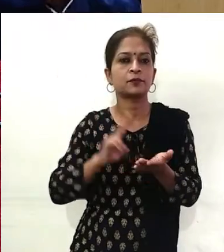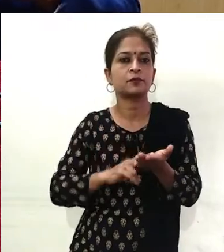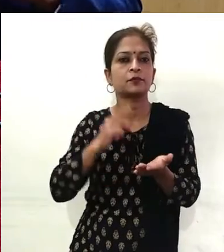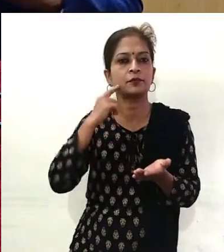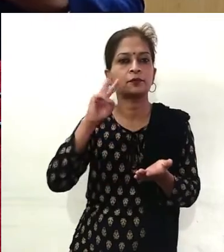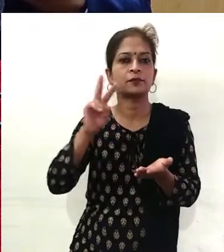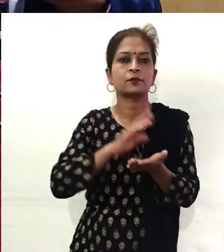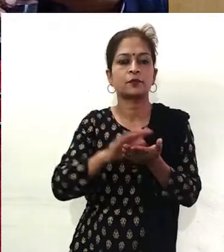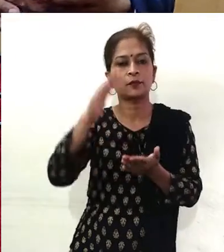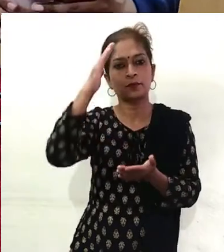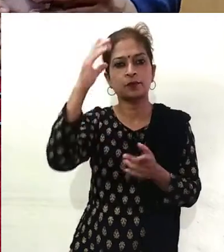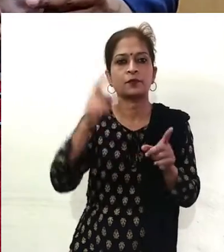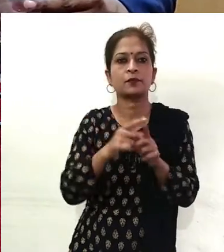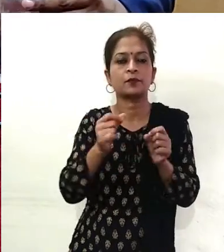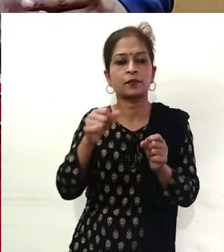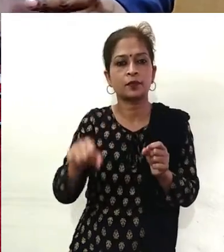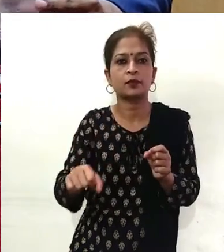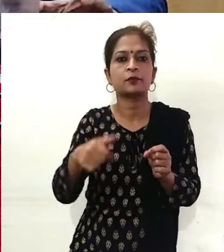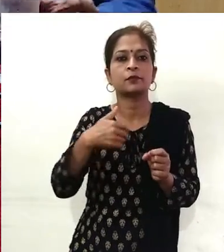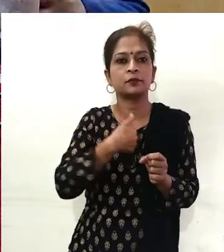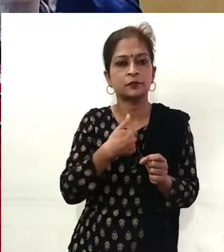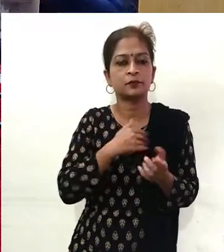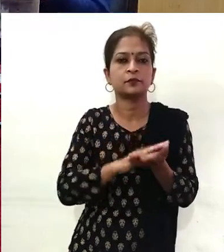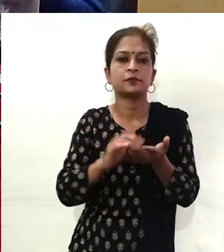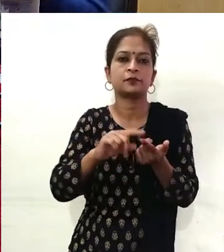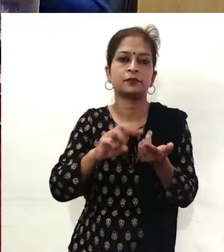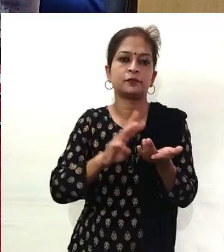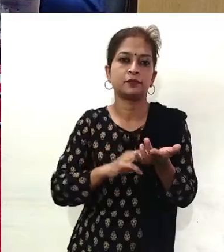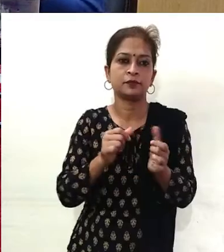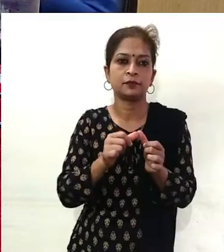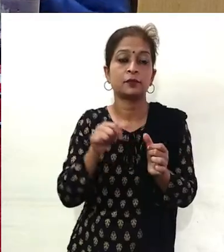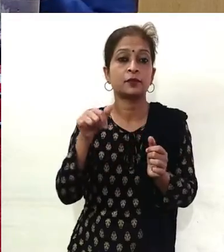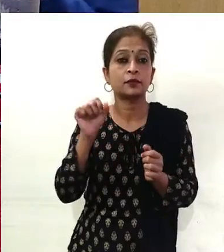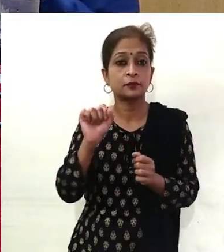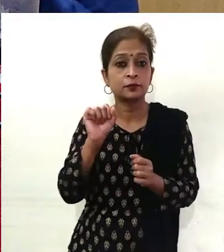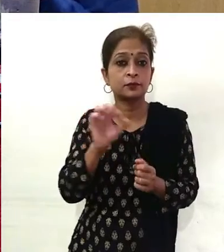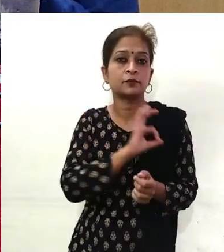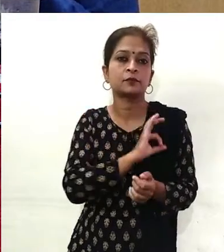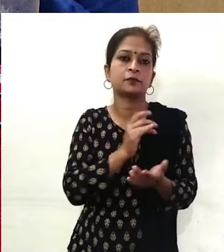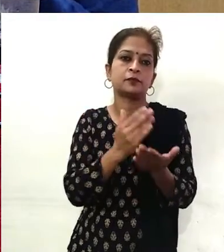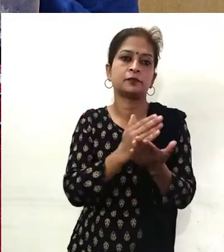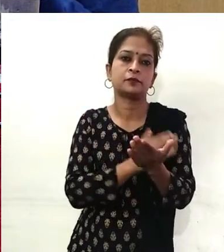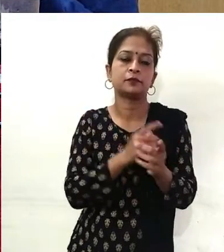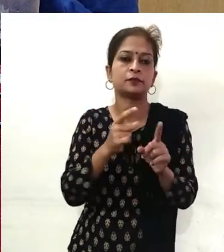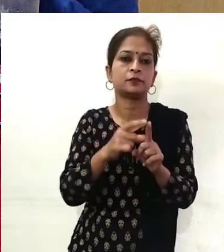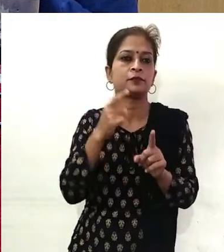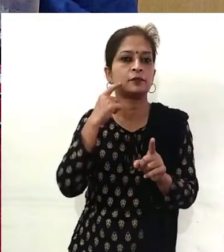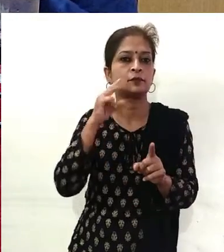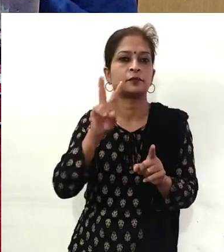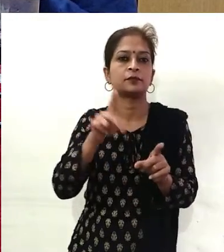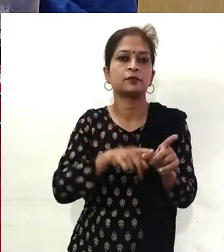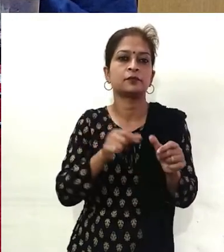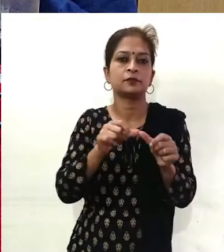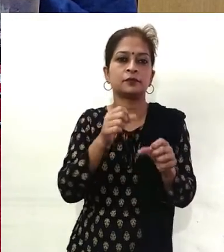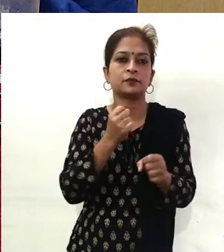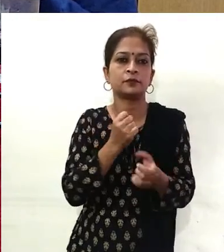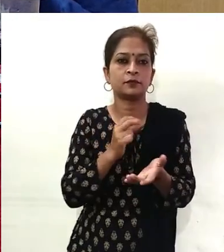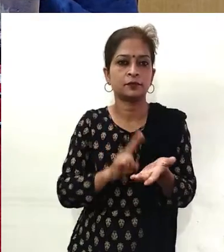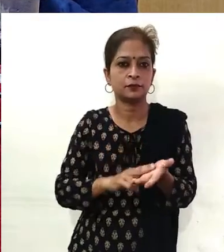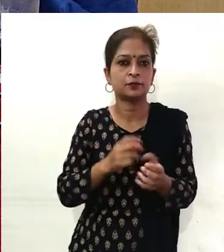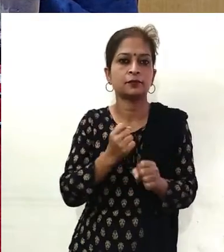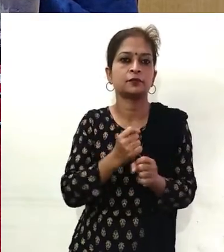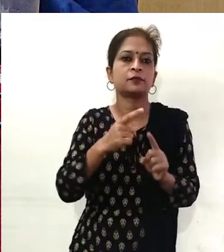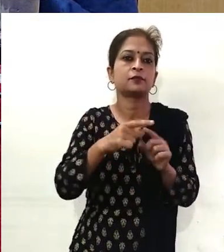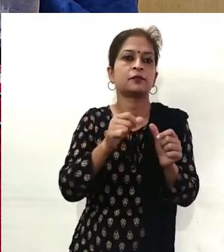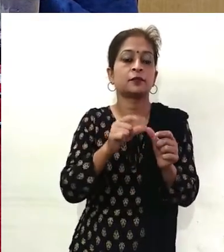91.2 NIVH हेलो धून पर आप सुन रहे हैं मुझे यानी हेमा को। लेकर हाजिर हूँ आपका अपना कार्यक्रम दिव्यांगता